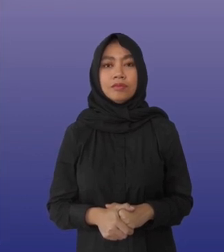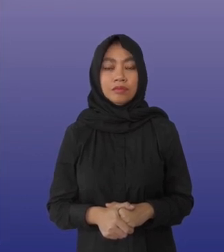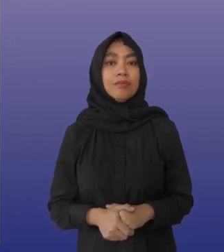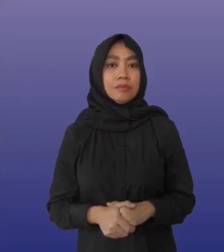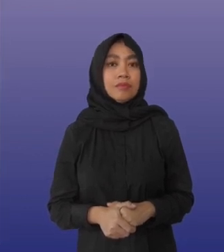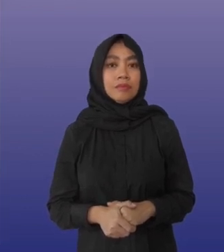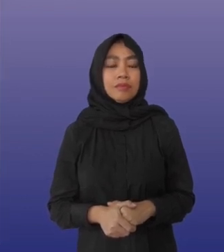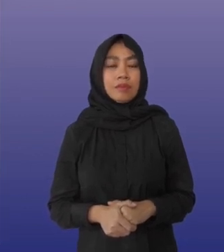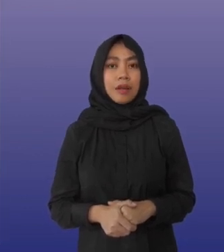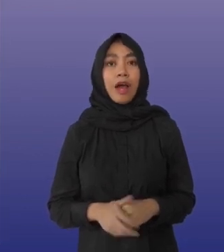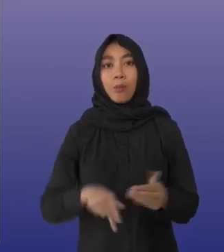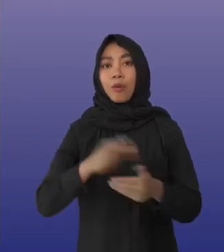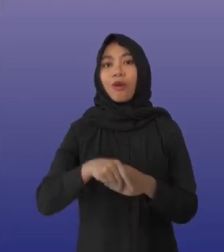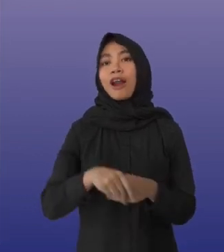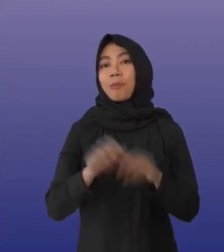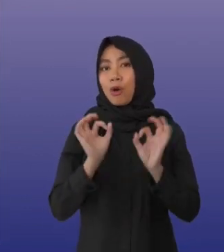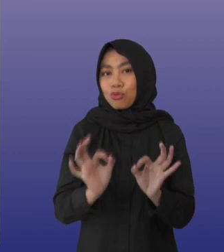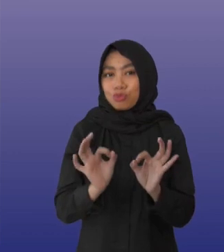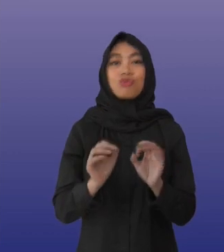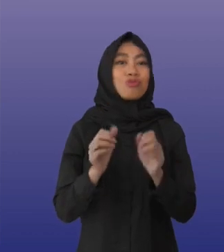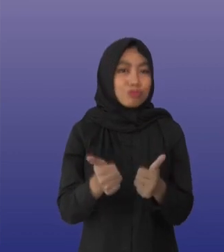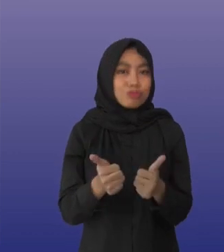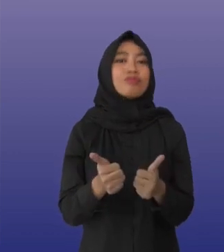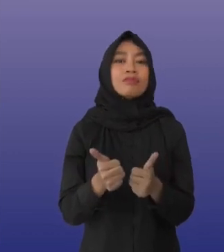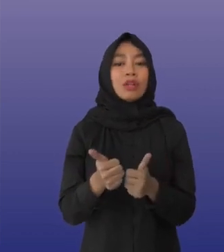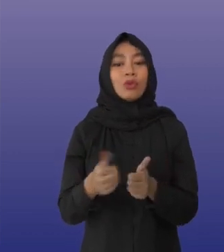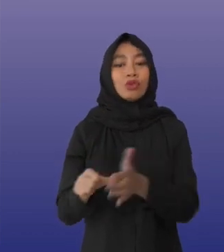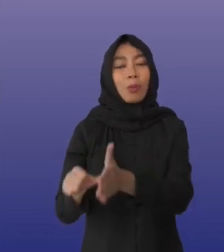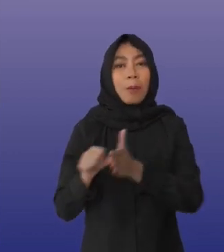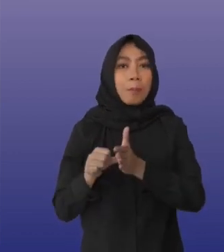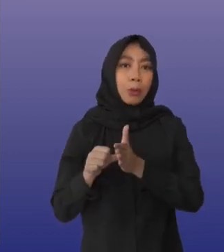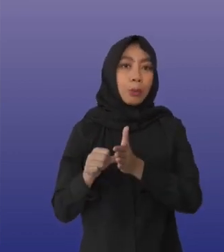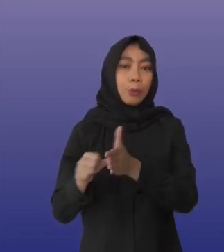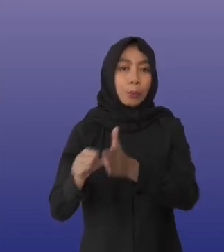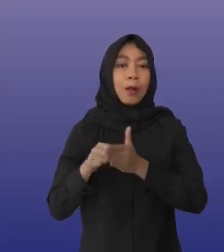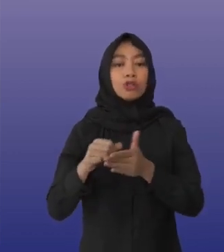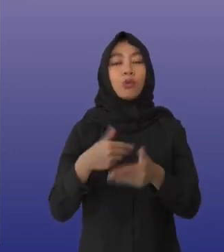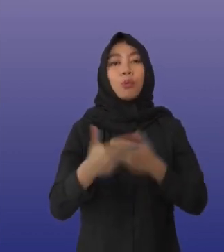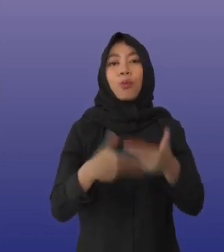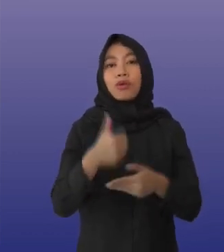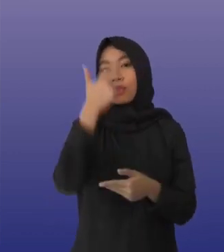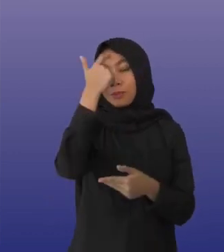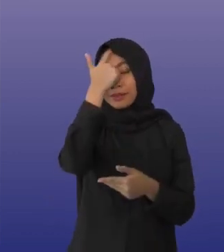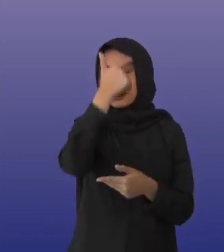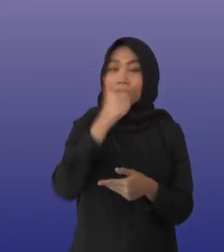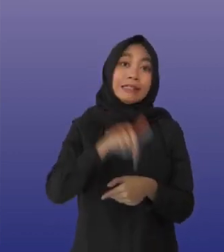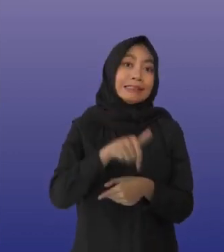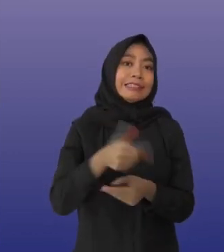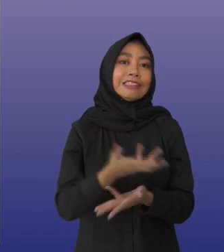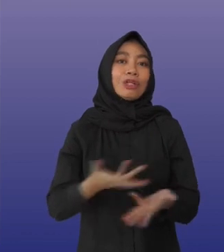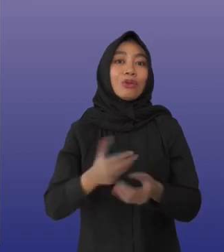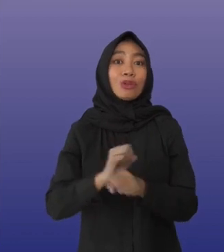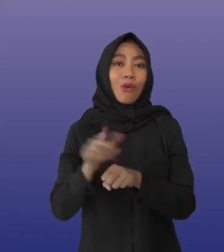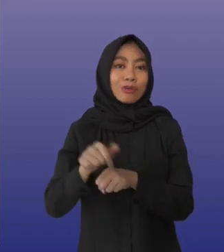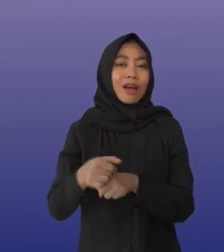bagus, tepat, pas, dan sangat membantu dalam proses belajar mengajar dalam situasi